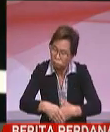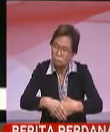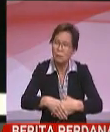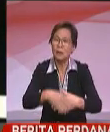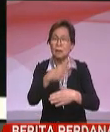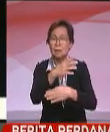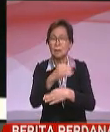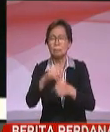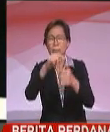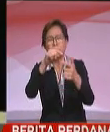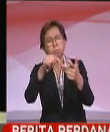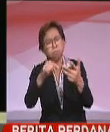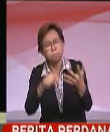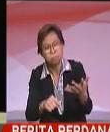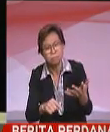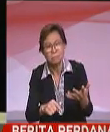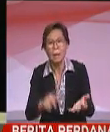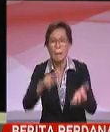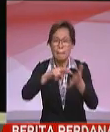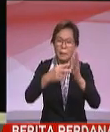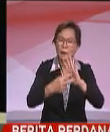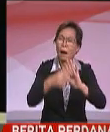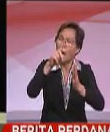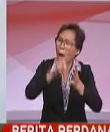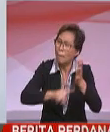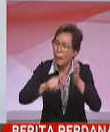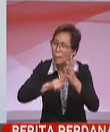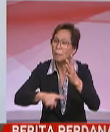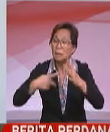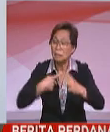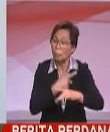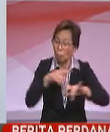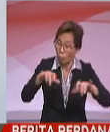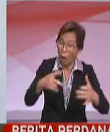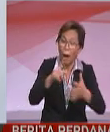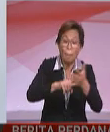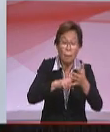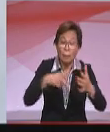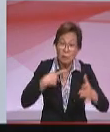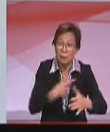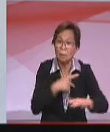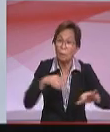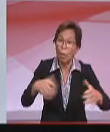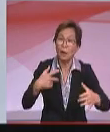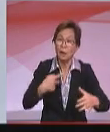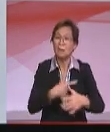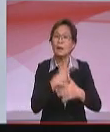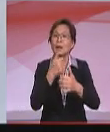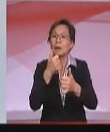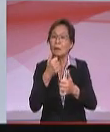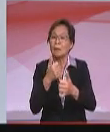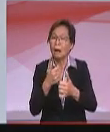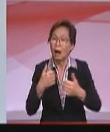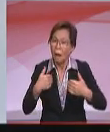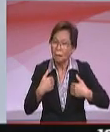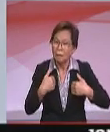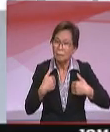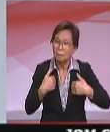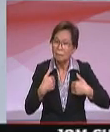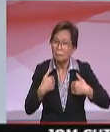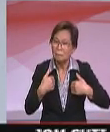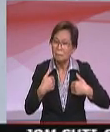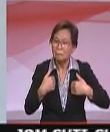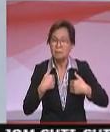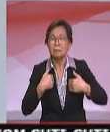dan seumpamanya. Artinya sebarang tindakan yang kita lakukan, kita ada asaskannya dengan